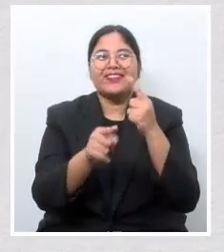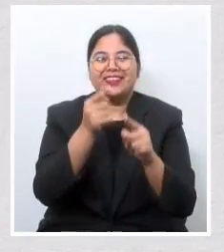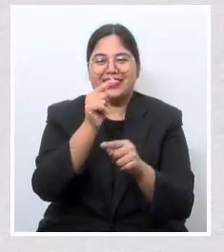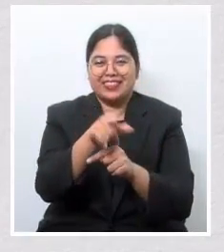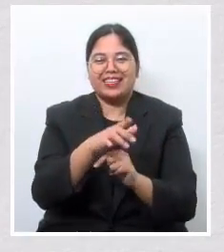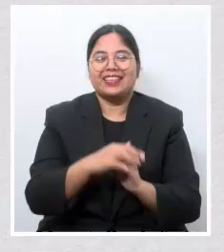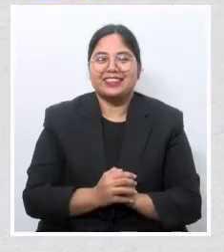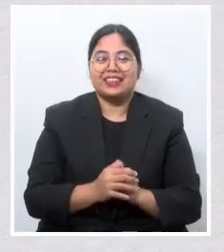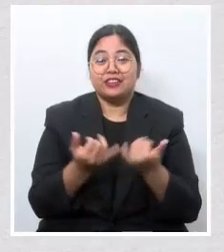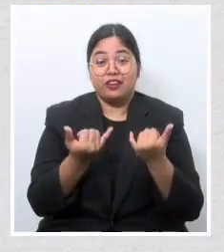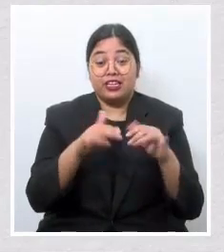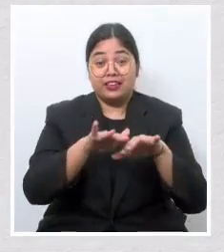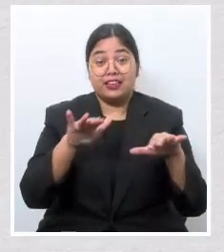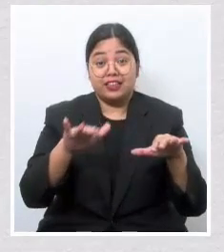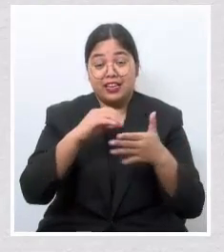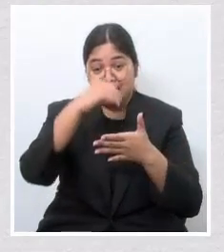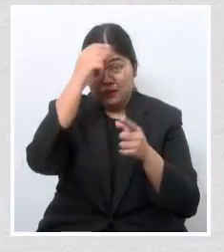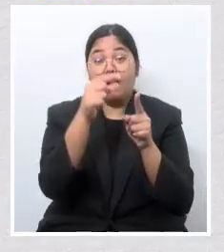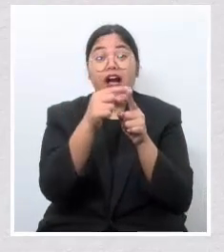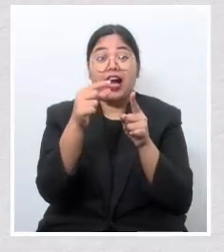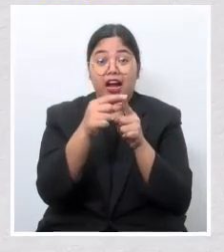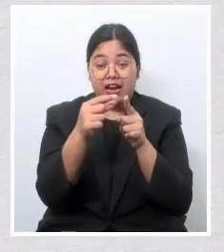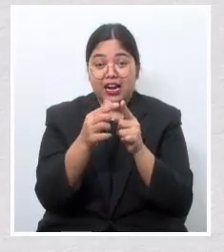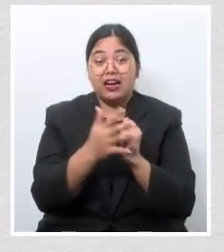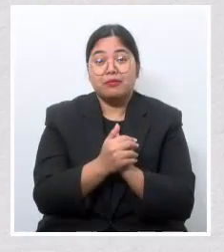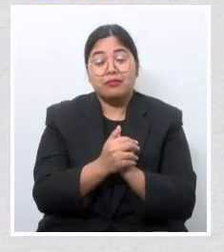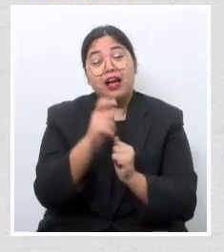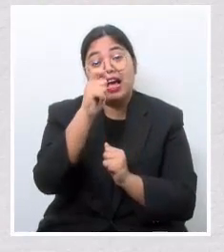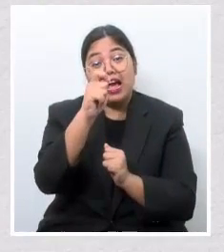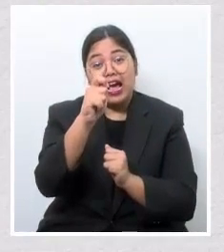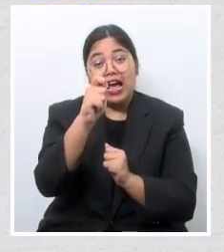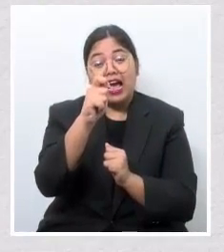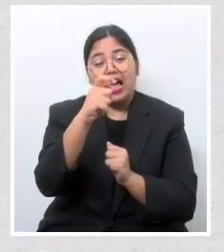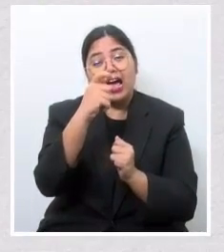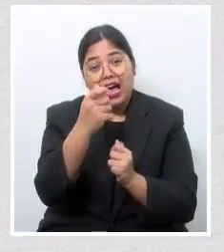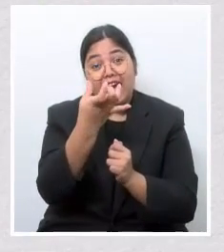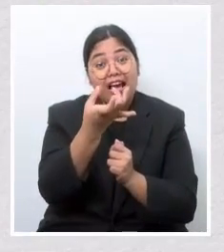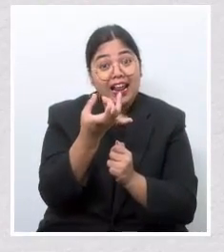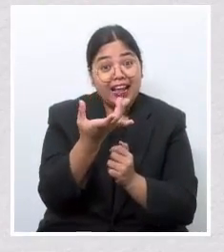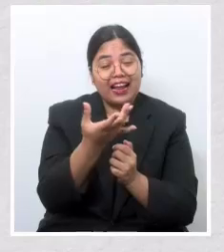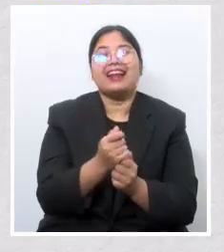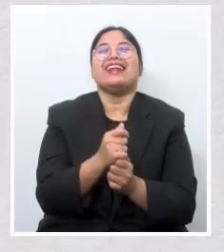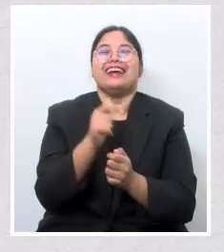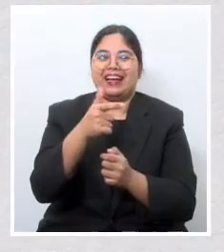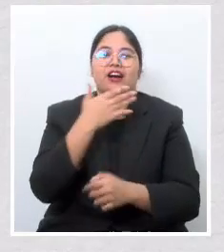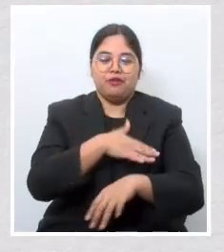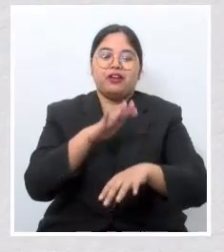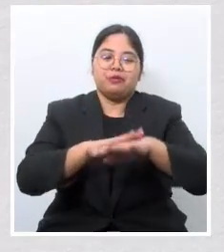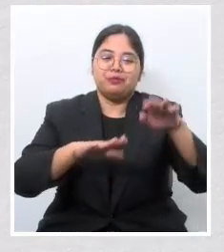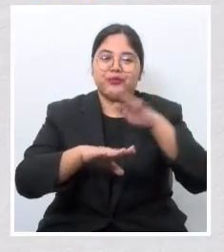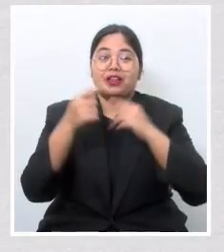เรียนก็ได้เรียนรู้คำศัพท์เกี่ยวกับอะอะไรนะอวัยวะของเราหรือ